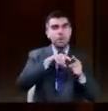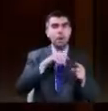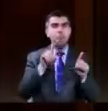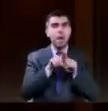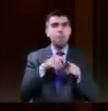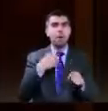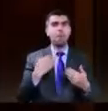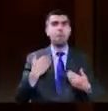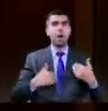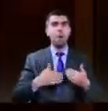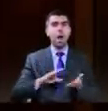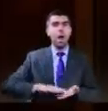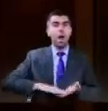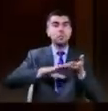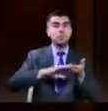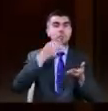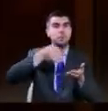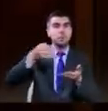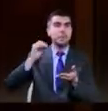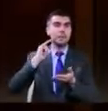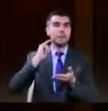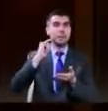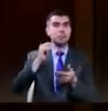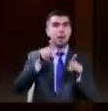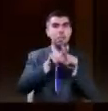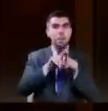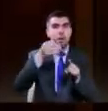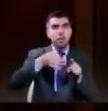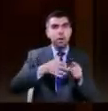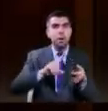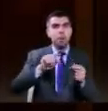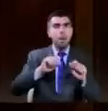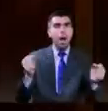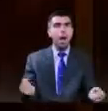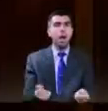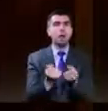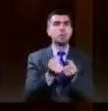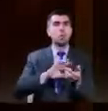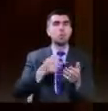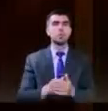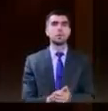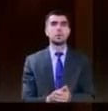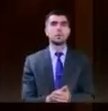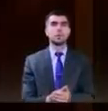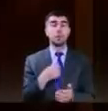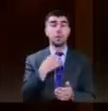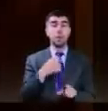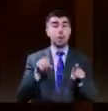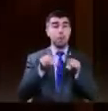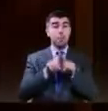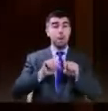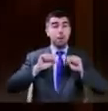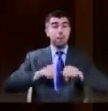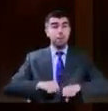سبل اندماجهم في المجتمع وتعزيز مشاركتهم في التنمية الاقتصادية والاجتماعية وتفعيلا